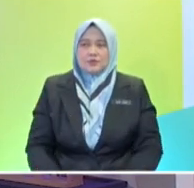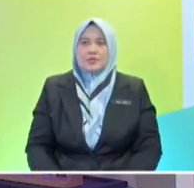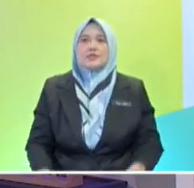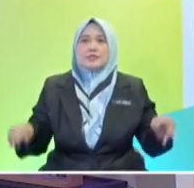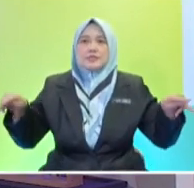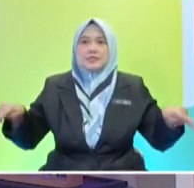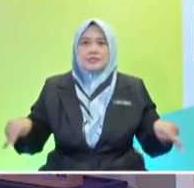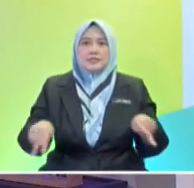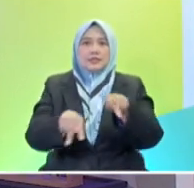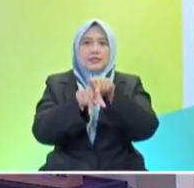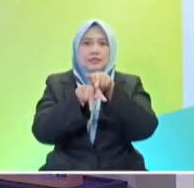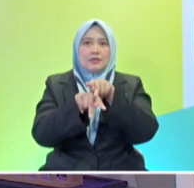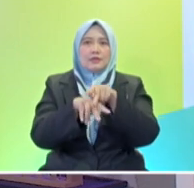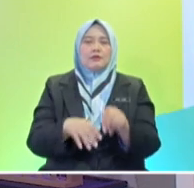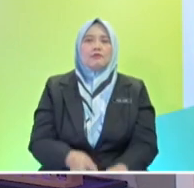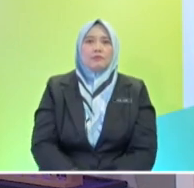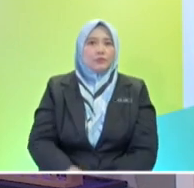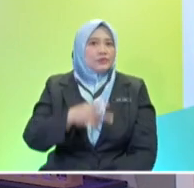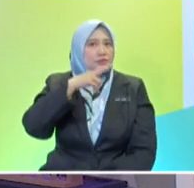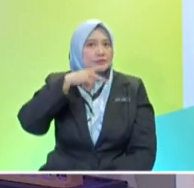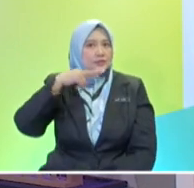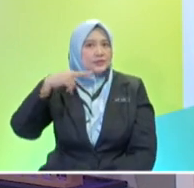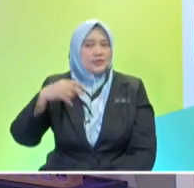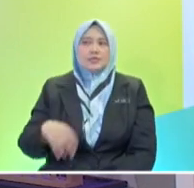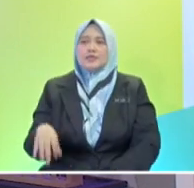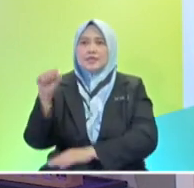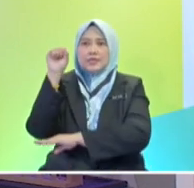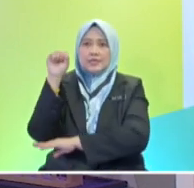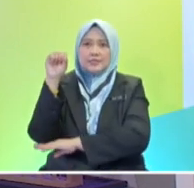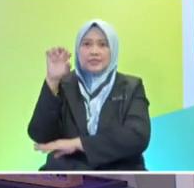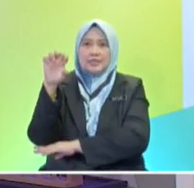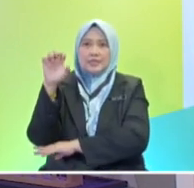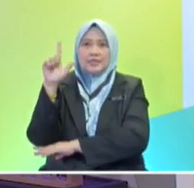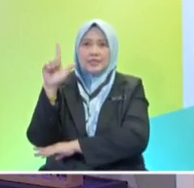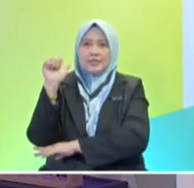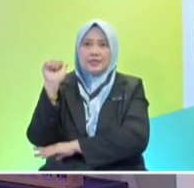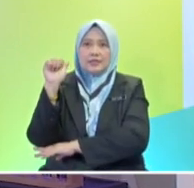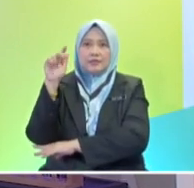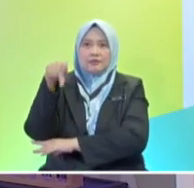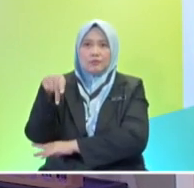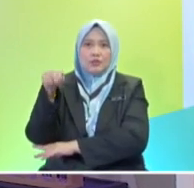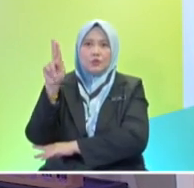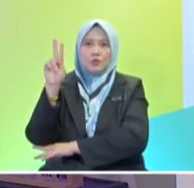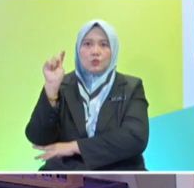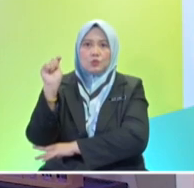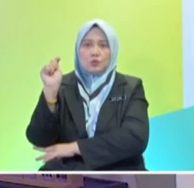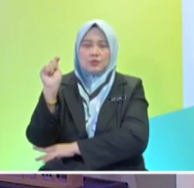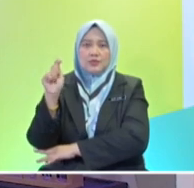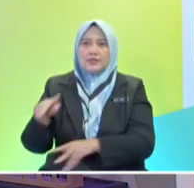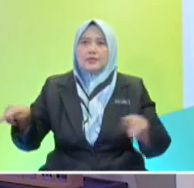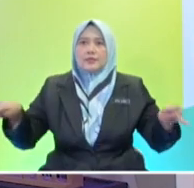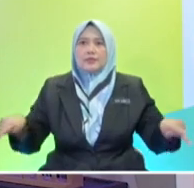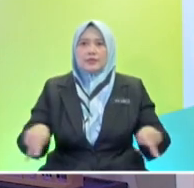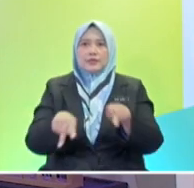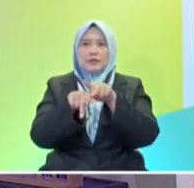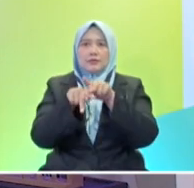renang. S E L A P U T R E